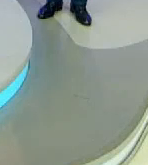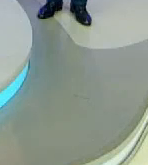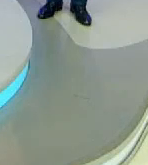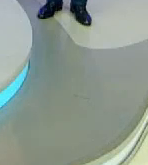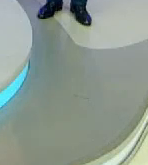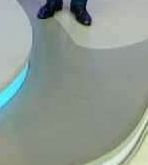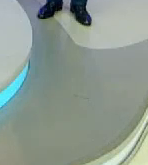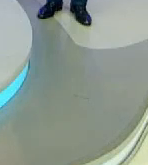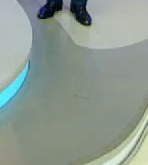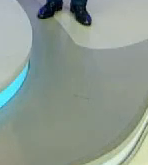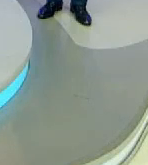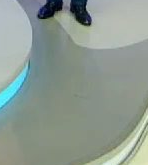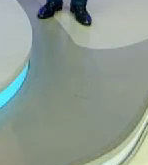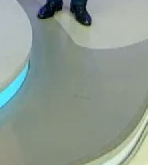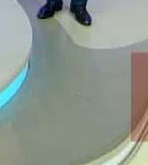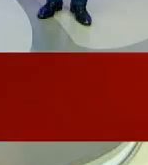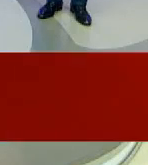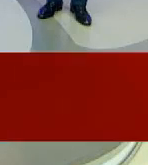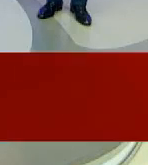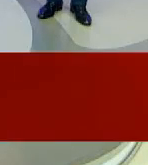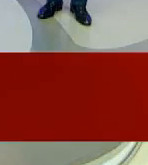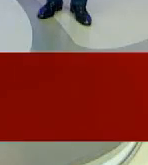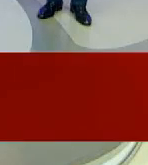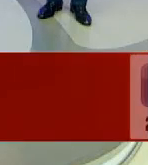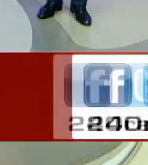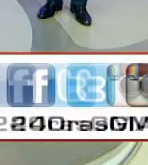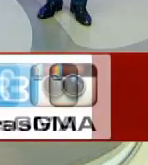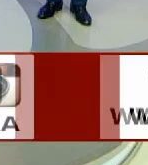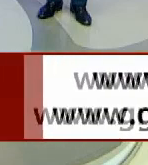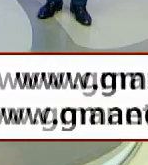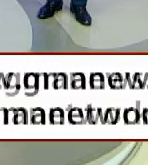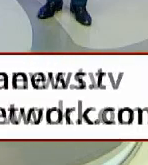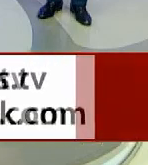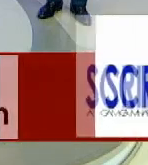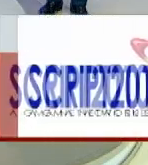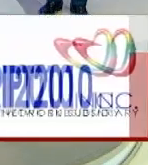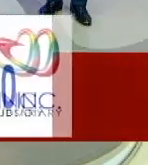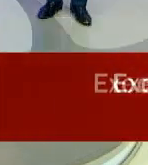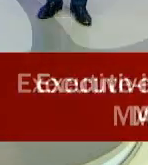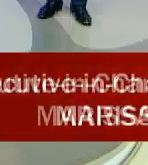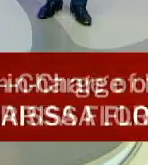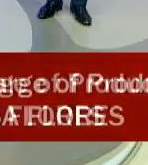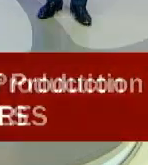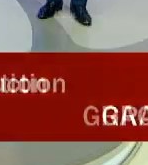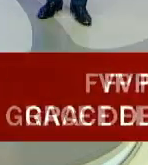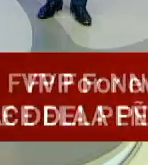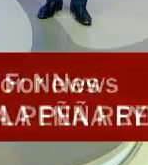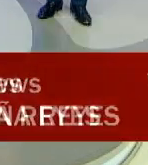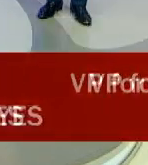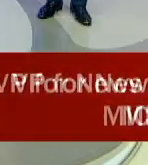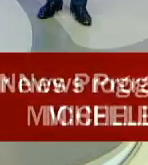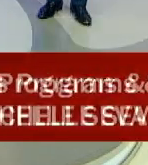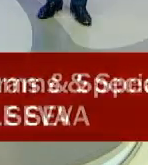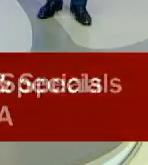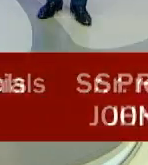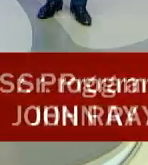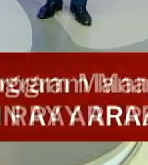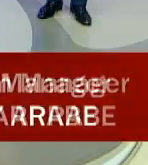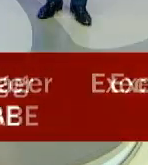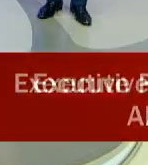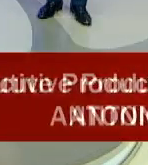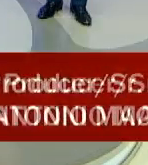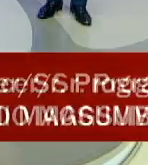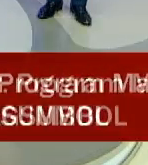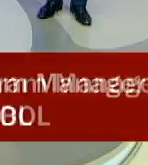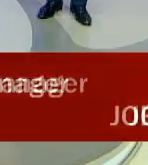At yan ang mga balita ngayong Huwebes. Ako po si Mel Tianco. Ako po si Mickey Morales. Ako po si Mike Enriquez. Buong puso para sa Pilipino, ito ang